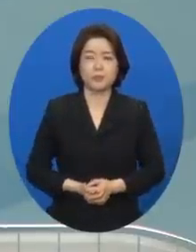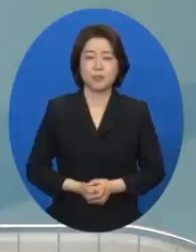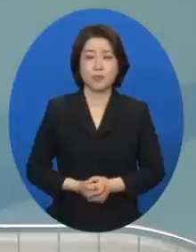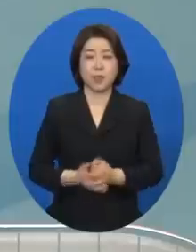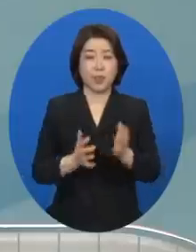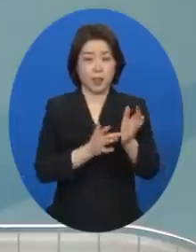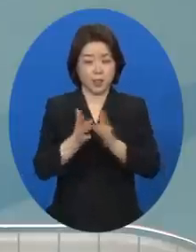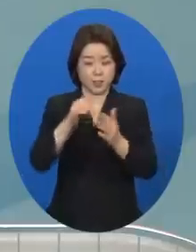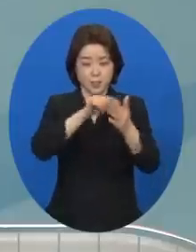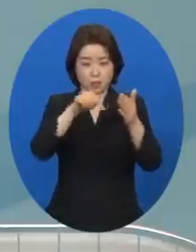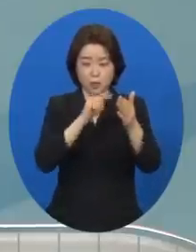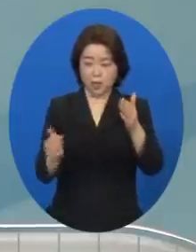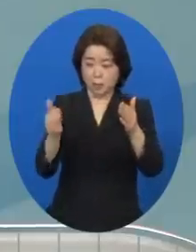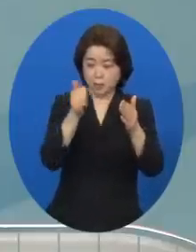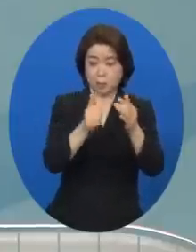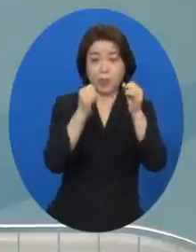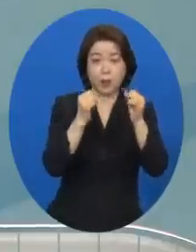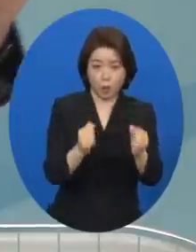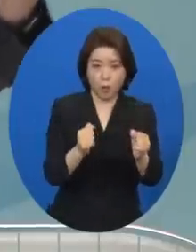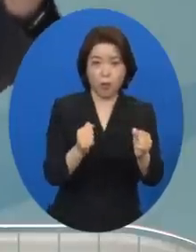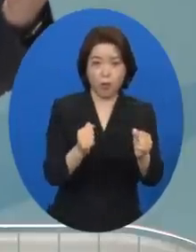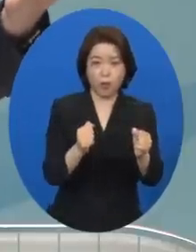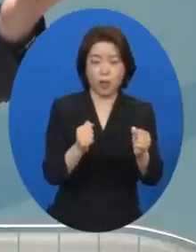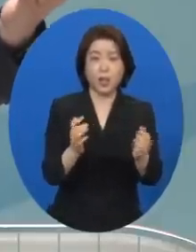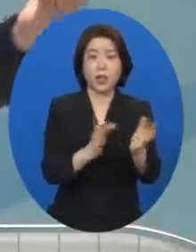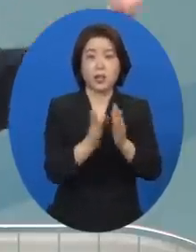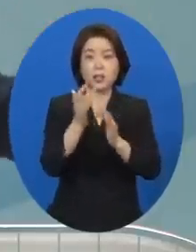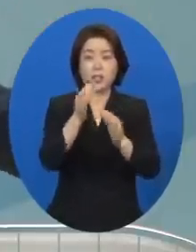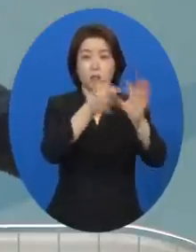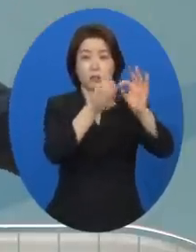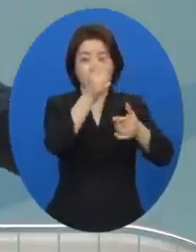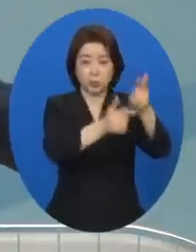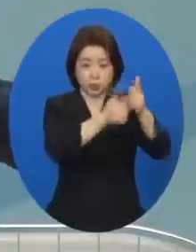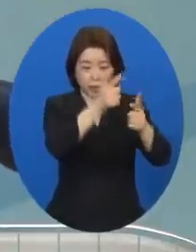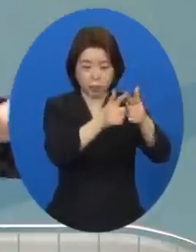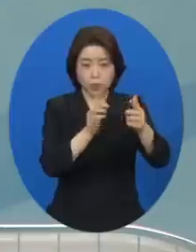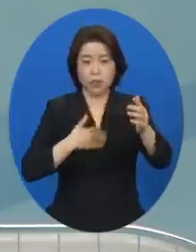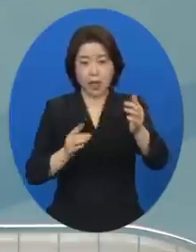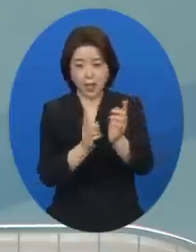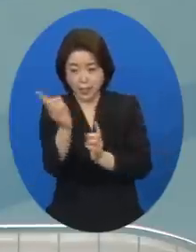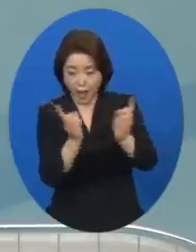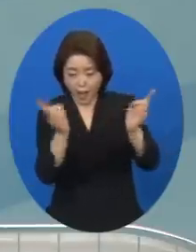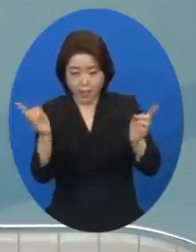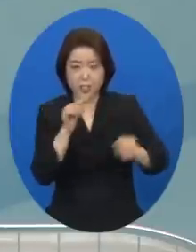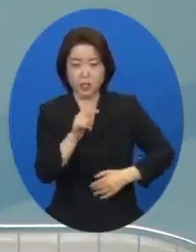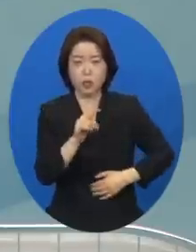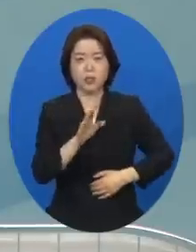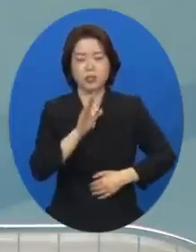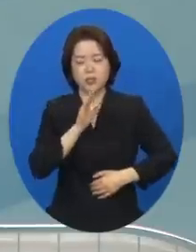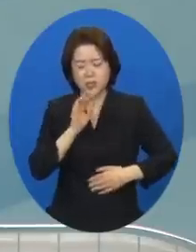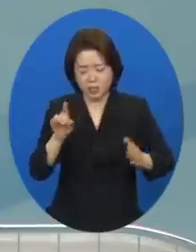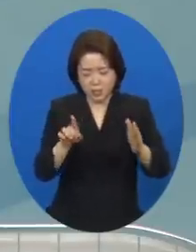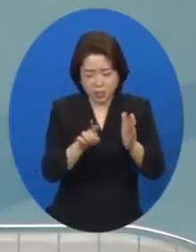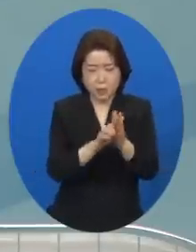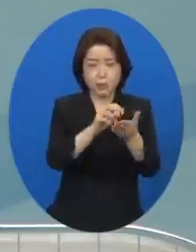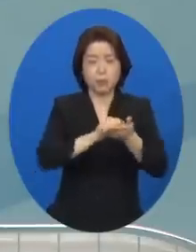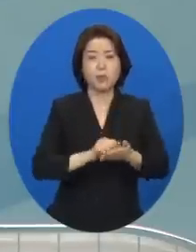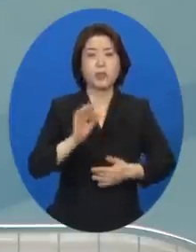예수님 안에 거하는 것은 예수님은 포도나무 고난을 다 지나는 사실을 정말 믿는 겁니다